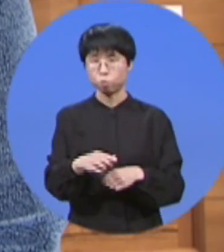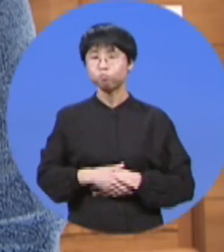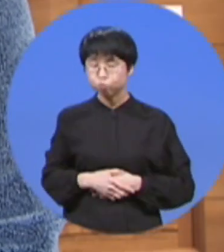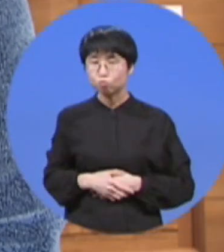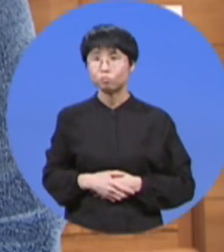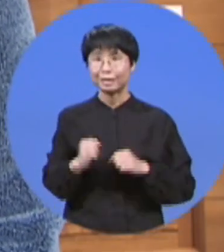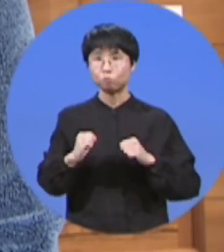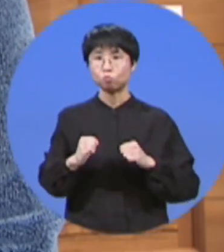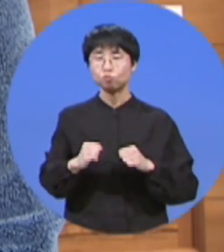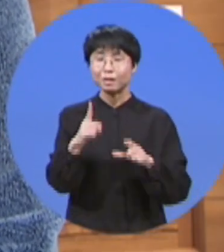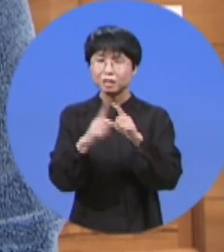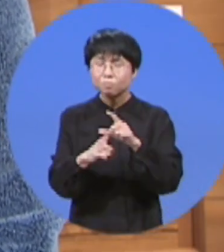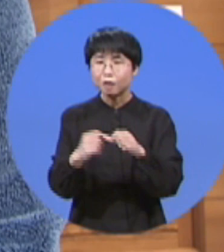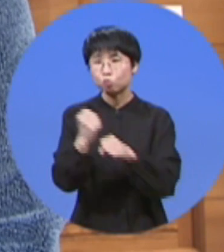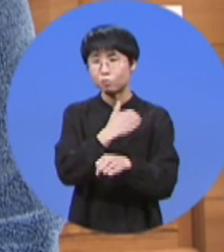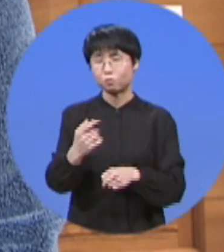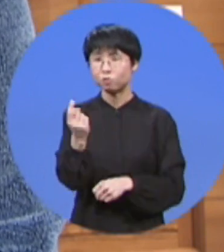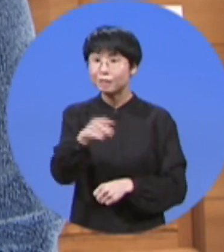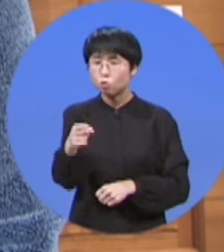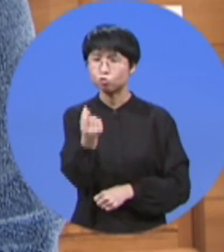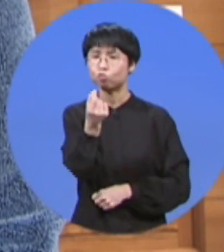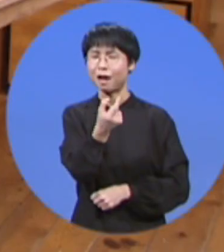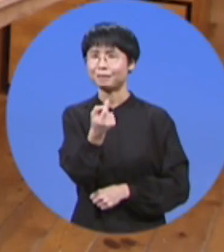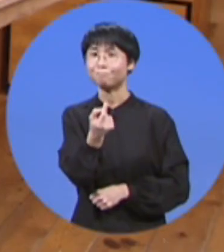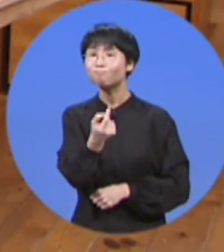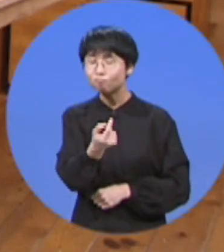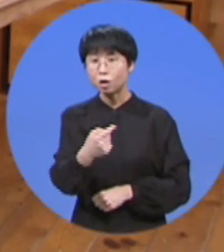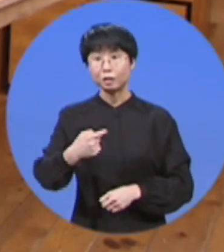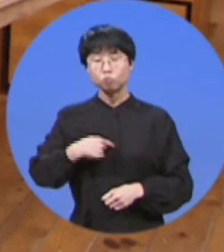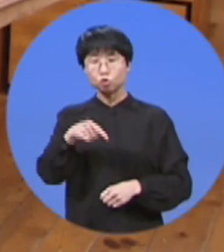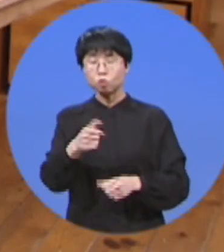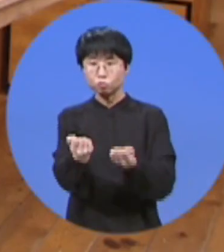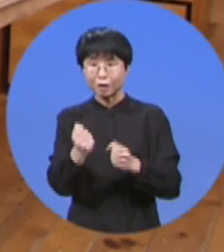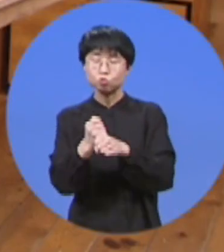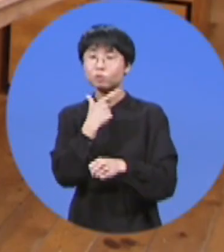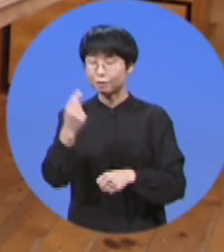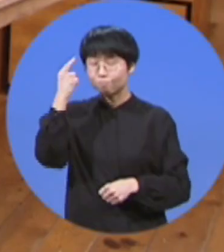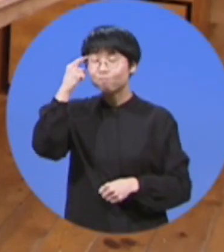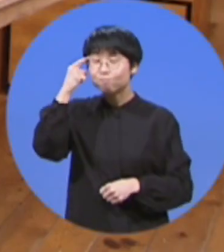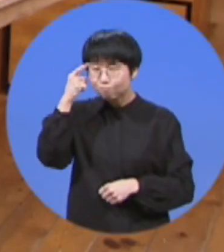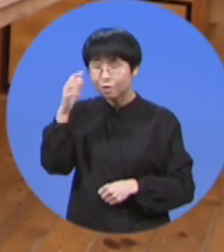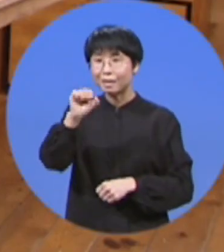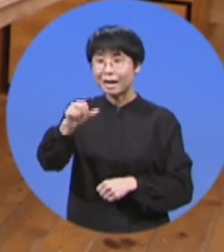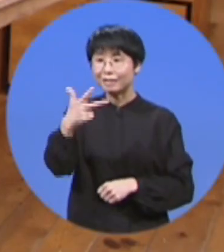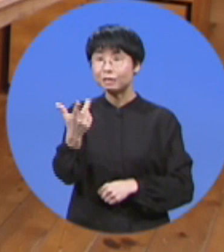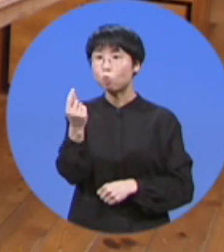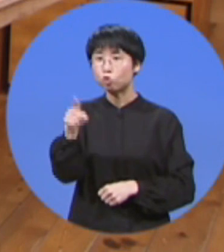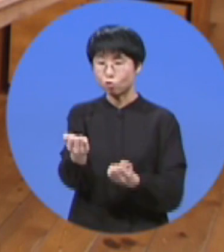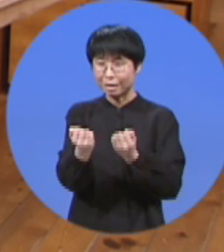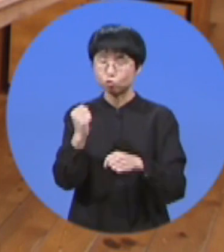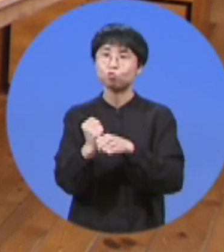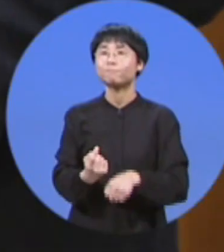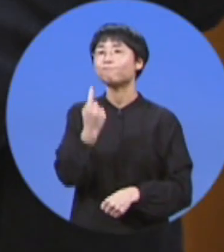かそういう作る方が少なかったので、自分がそういう仕事ができたらいいなって思いで差し物家具っていうのをやって